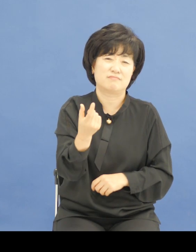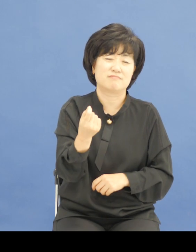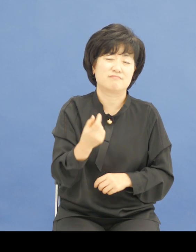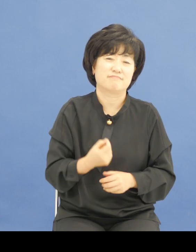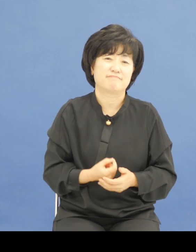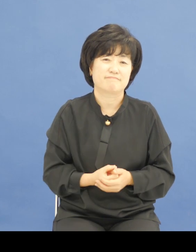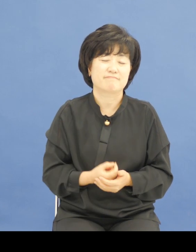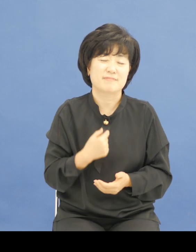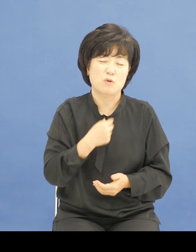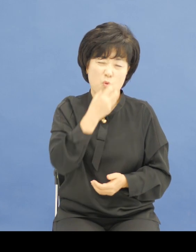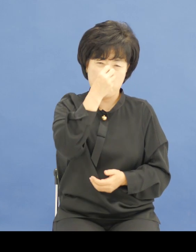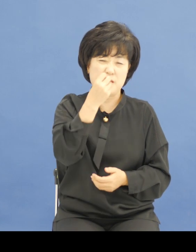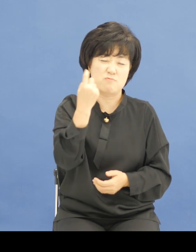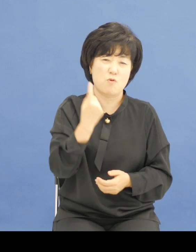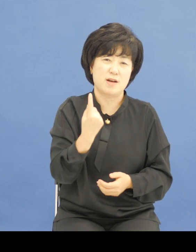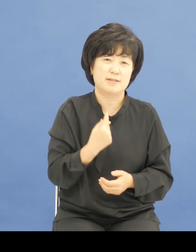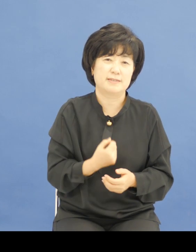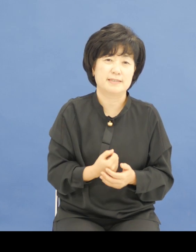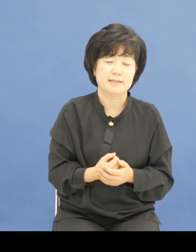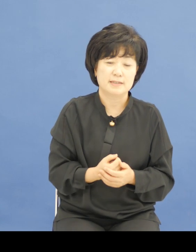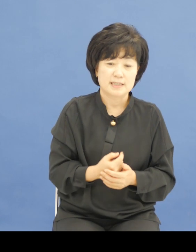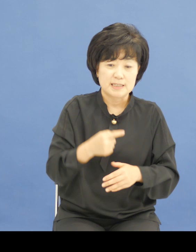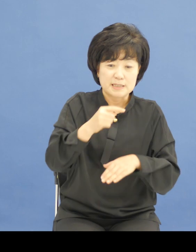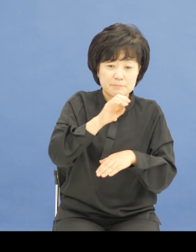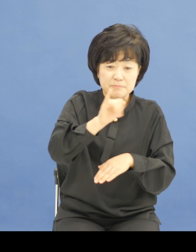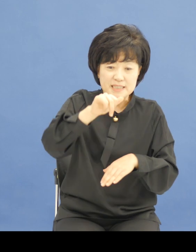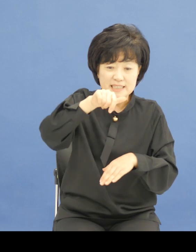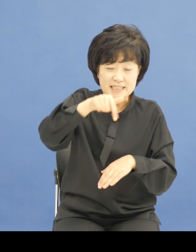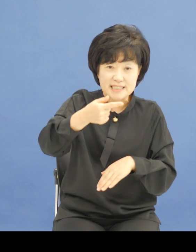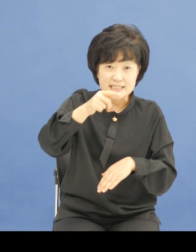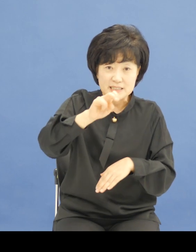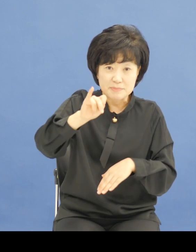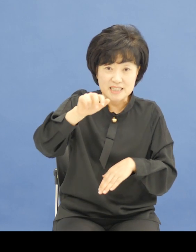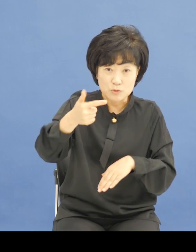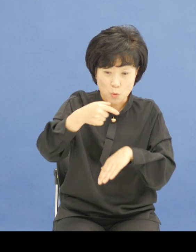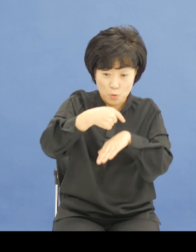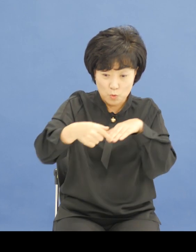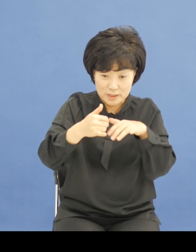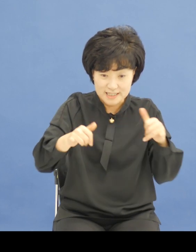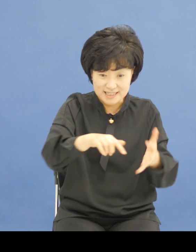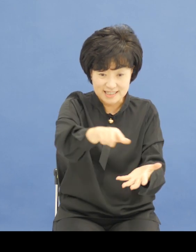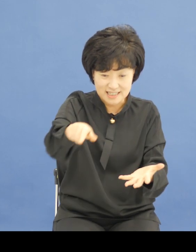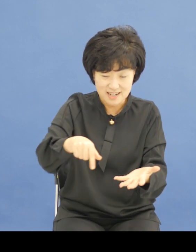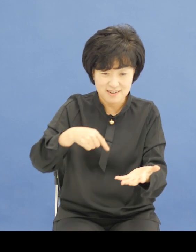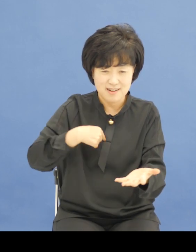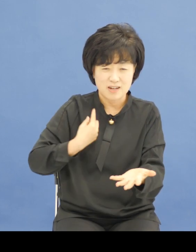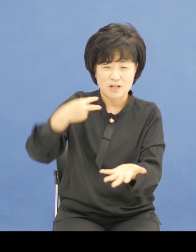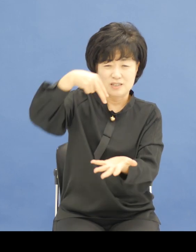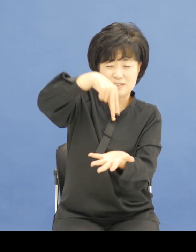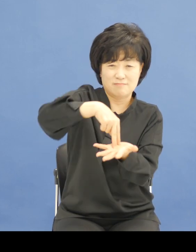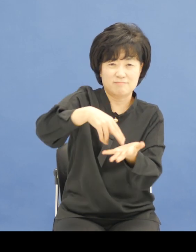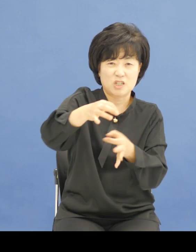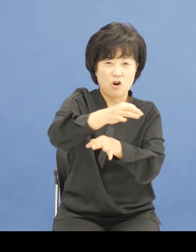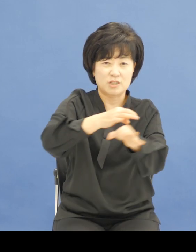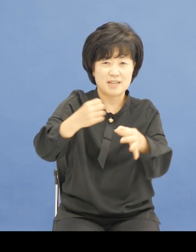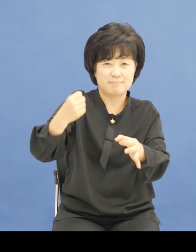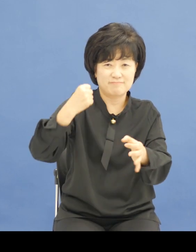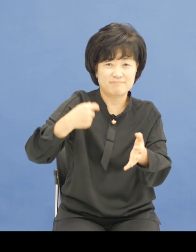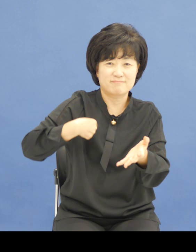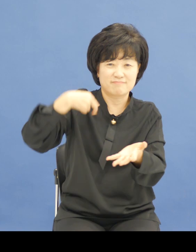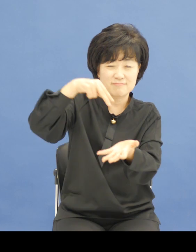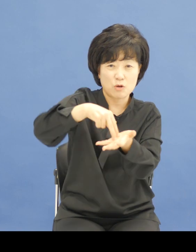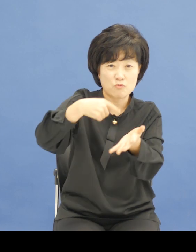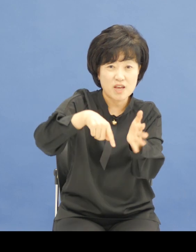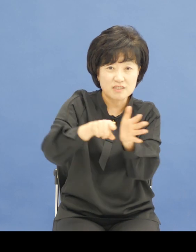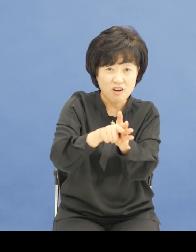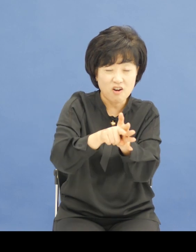어떤 일이 있었냐면은 네. 피그미 마을이 자립을 위해서 그 염소를 이렇게 제공을 해줬어요. 네.